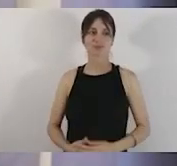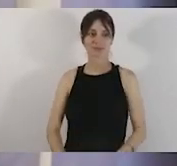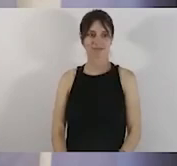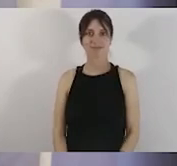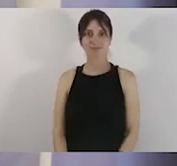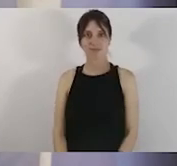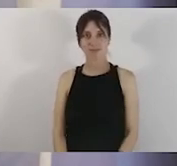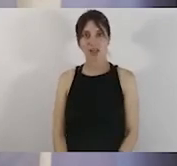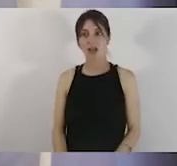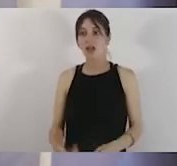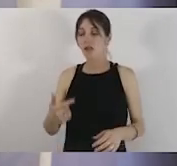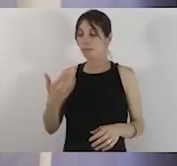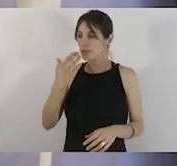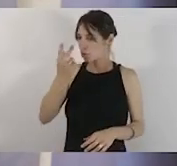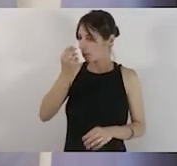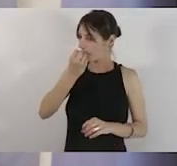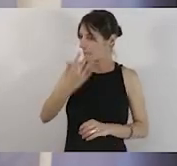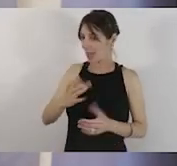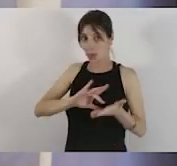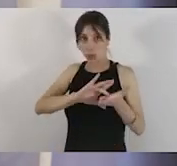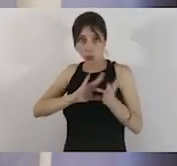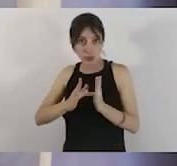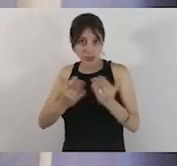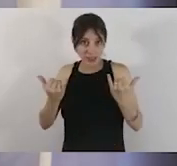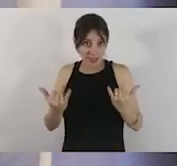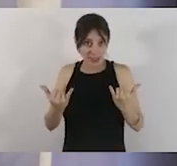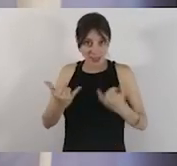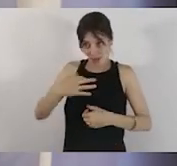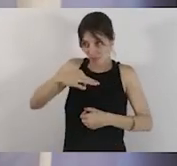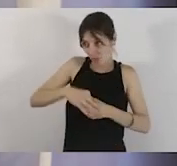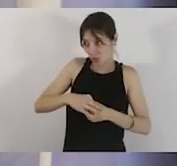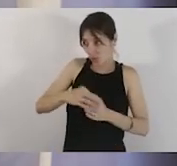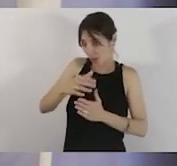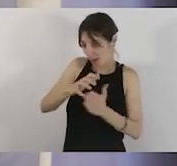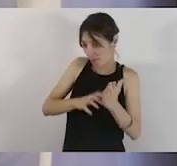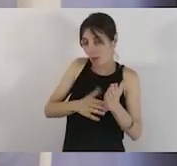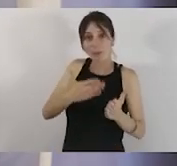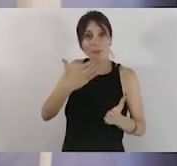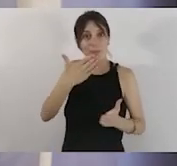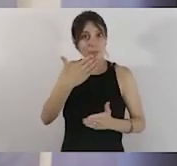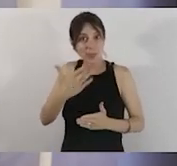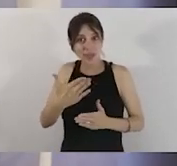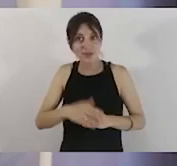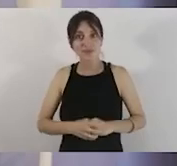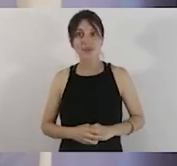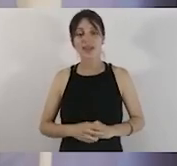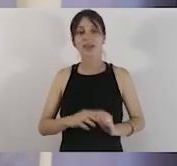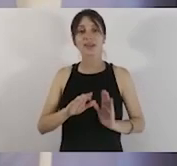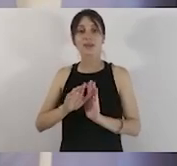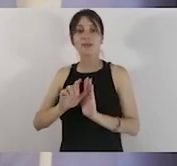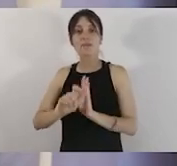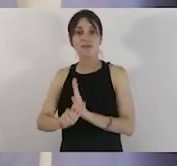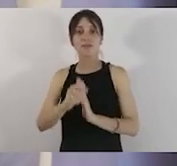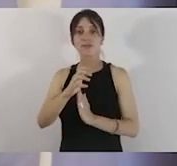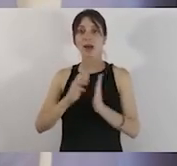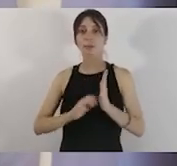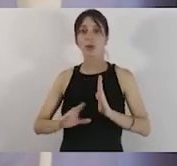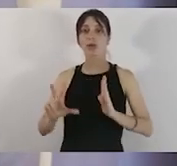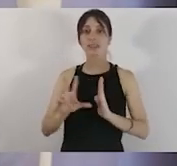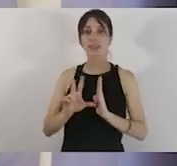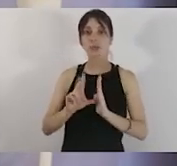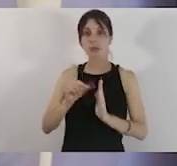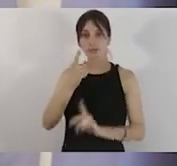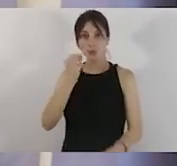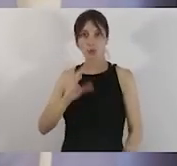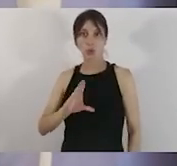Donc si je comprends bien, il y a l'unanimité sur ce rapport. Je vous remercie. Le rapport 18, Monsieur Kahn. C'est